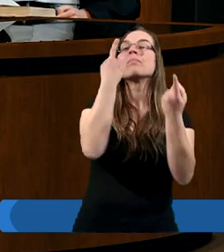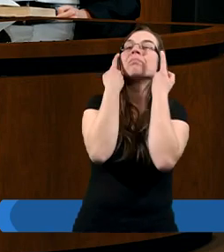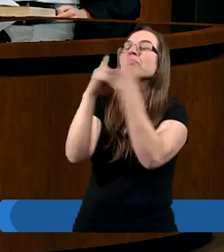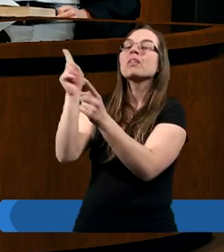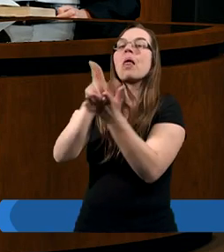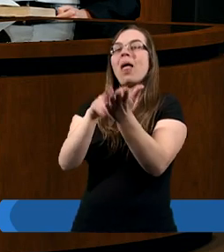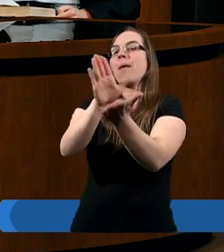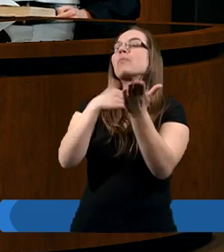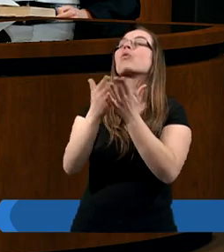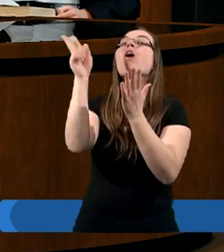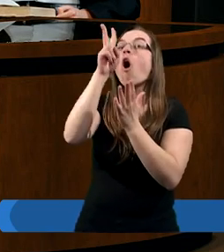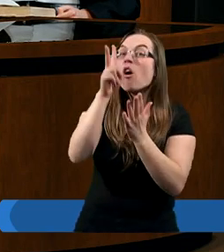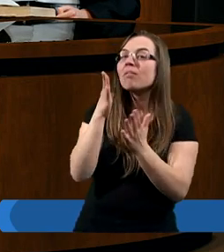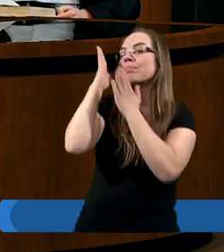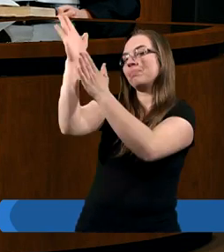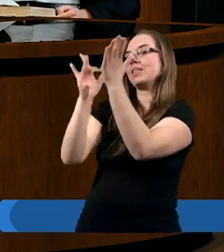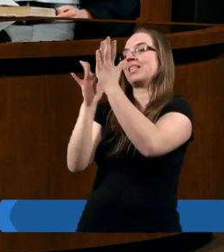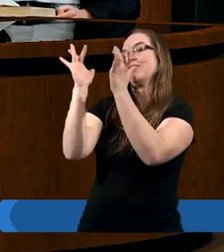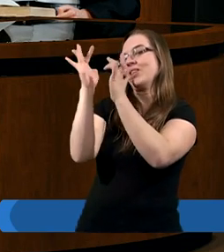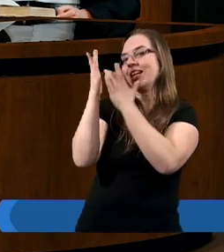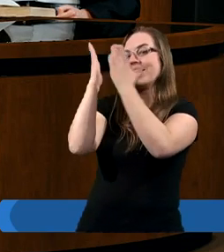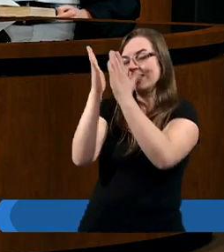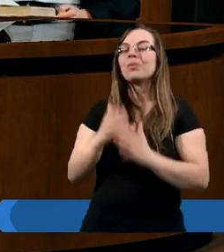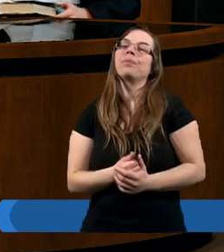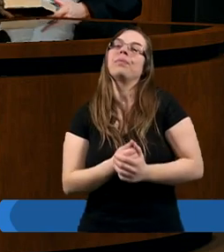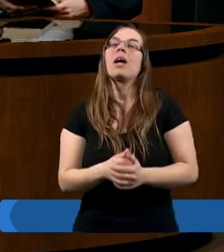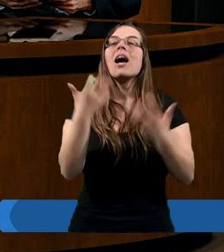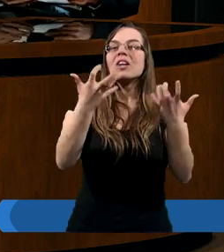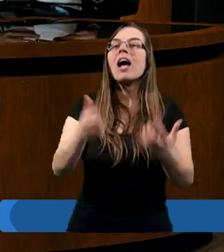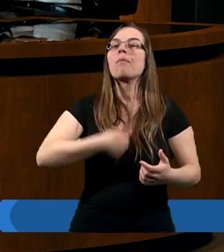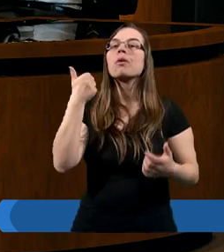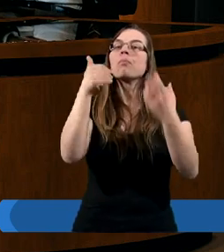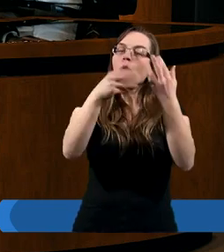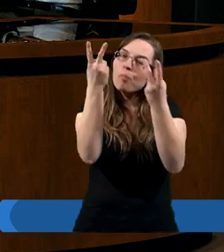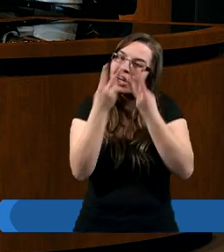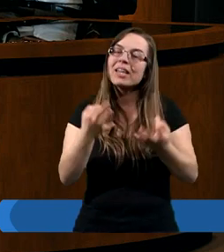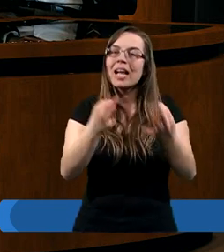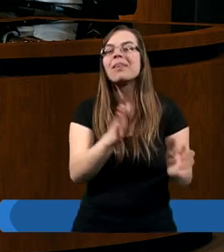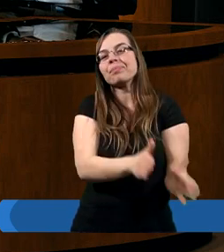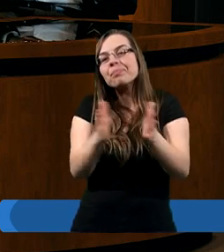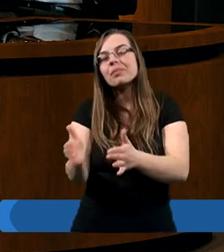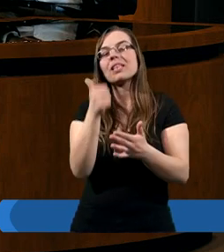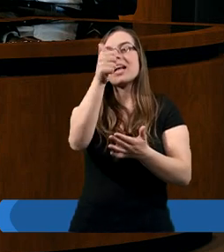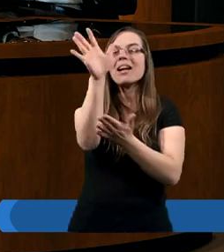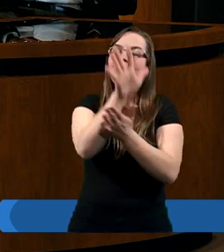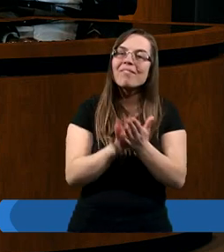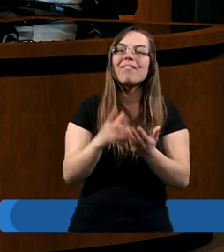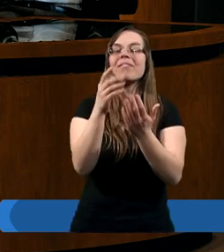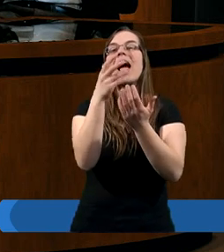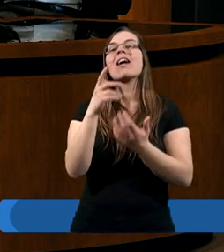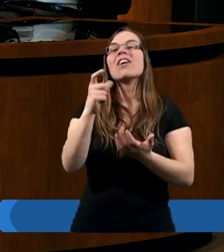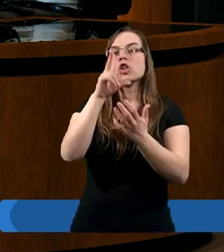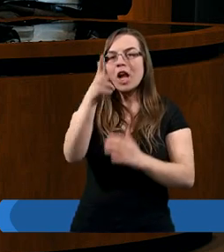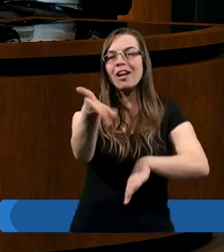przykład Jezusa Chrystusa. Chciałbym, abyśmy mogli przeczytać teraz jeden werset z 3